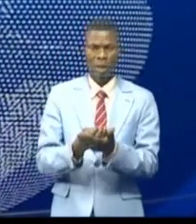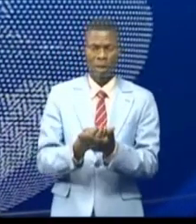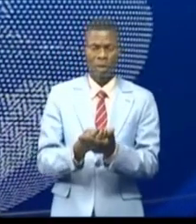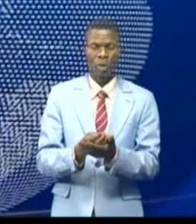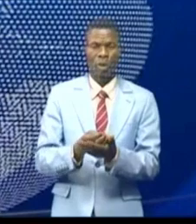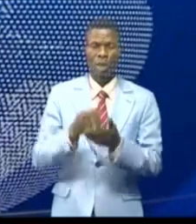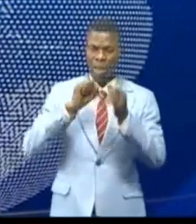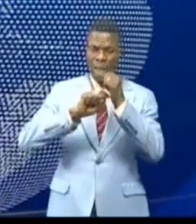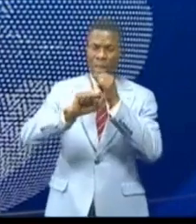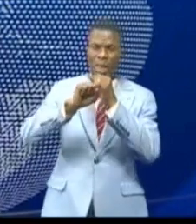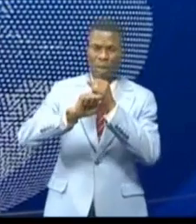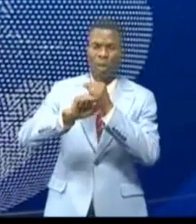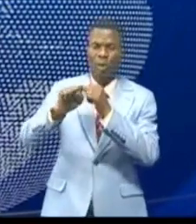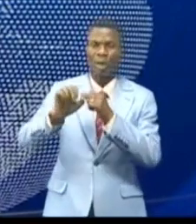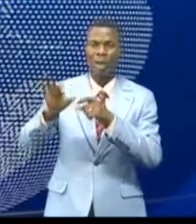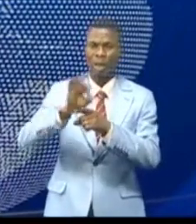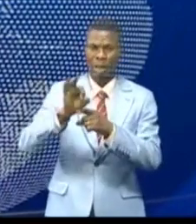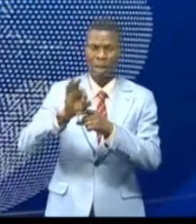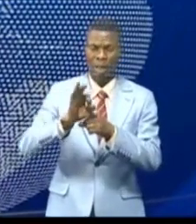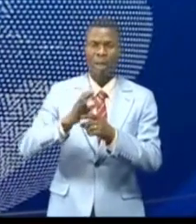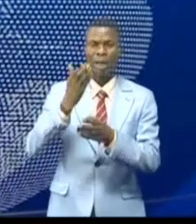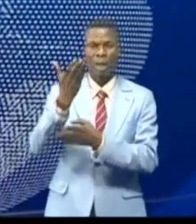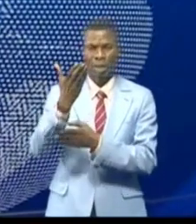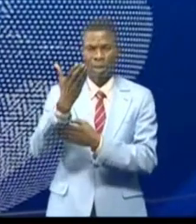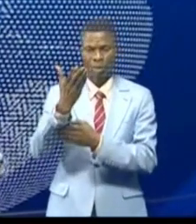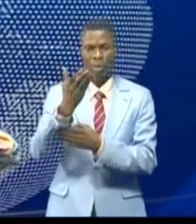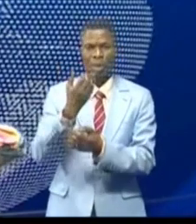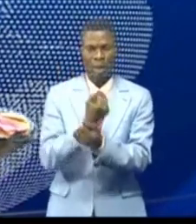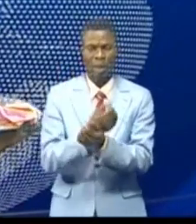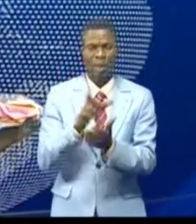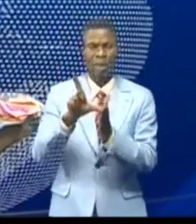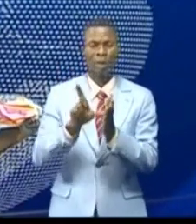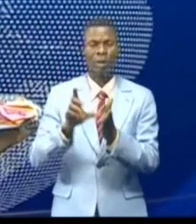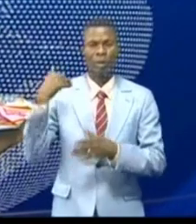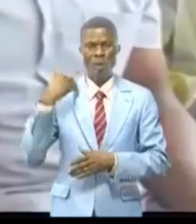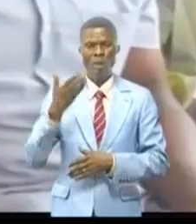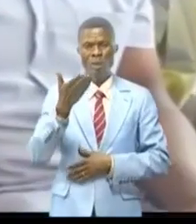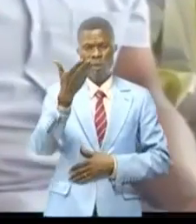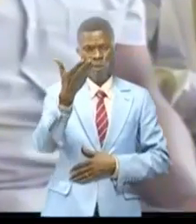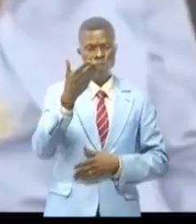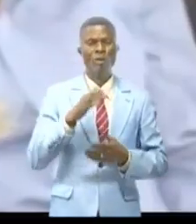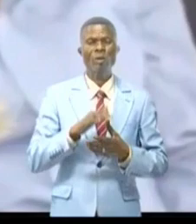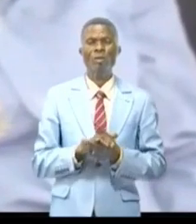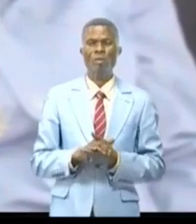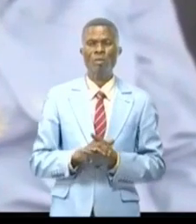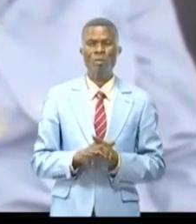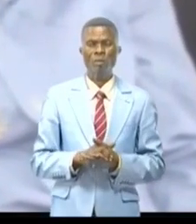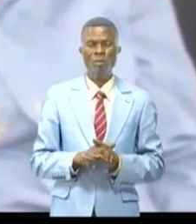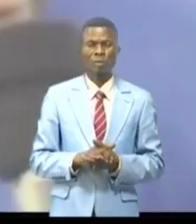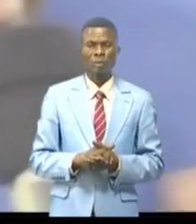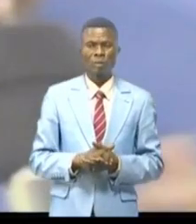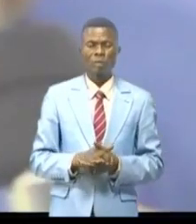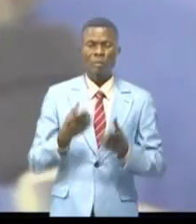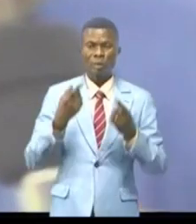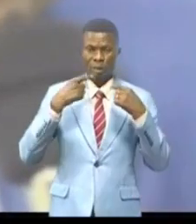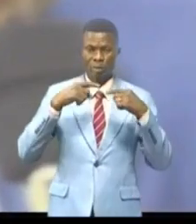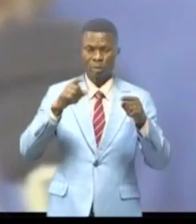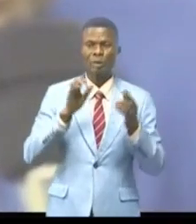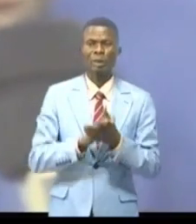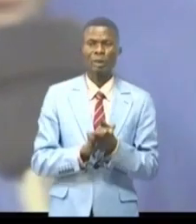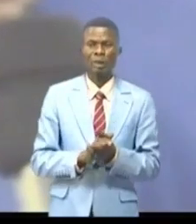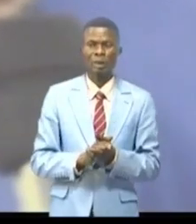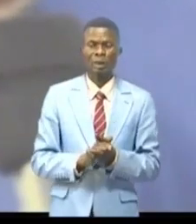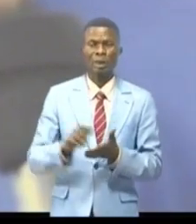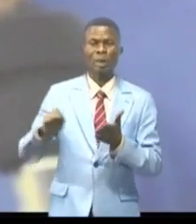été sensibilisés puis appelés à l'ordre quant à ce. Personne qui se fait passer pour un déclarant en douane sera traduite